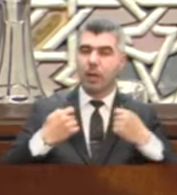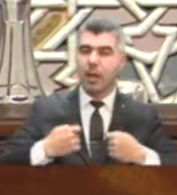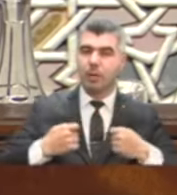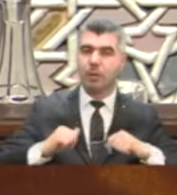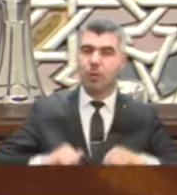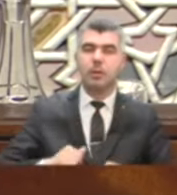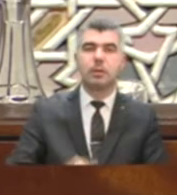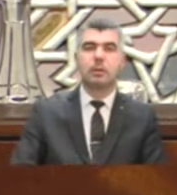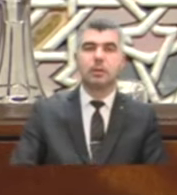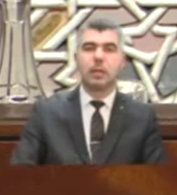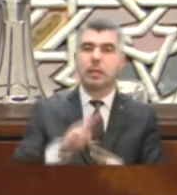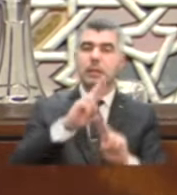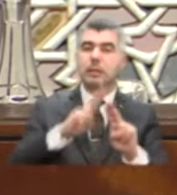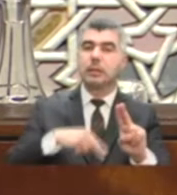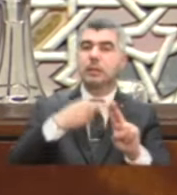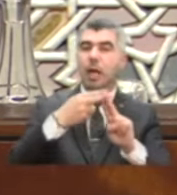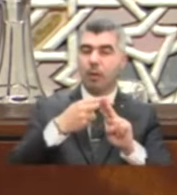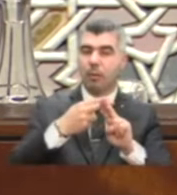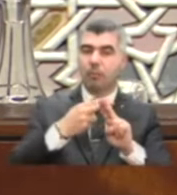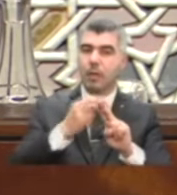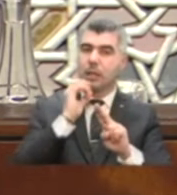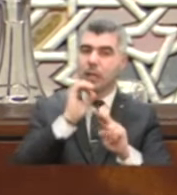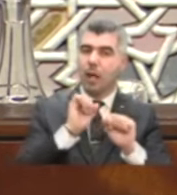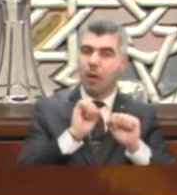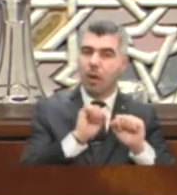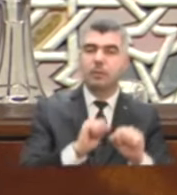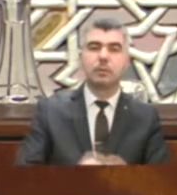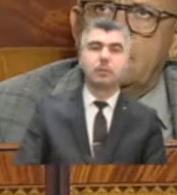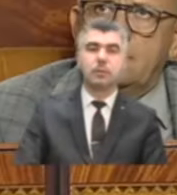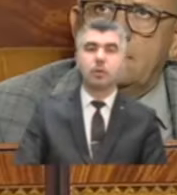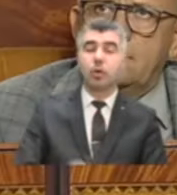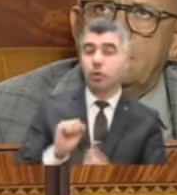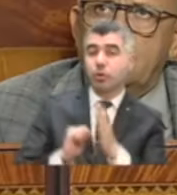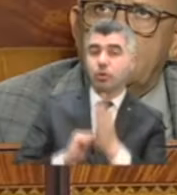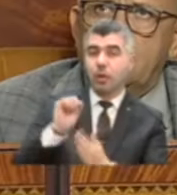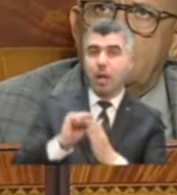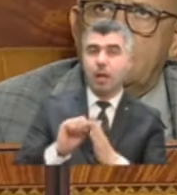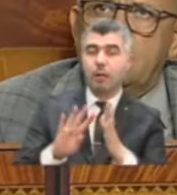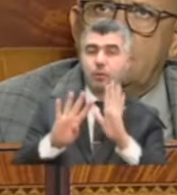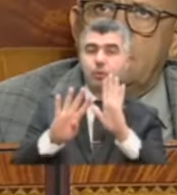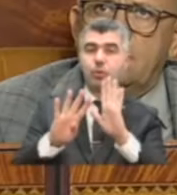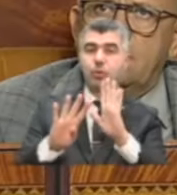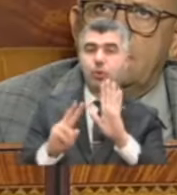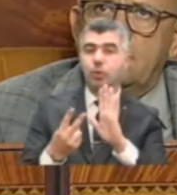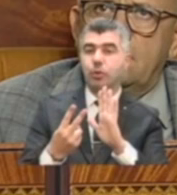الوزير، على الجواب ديالكم. نجاح النسخه 29 للمعرض